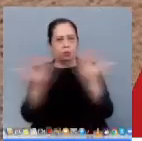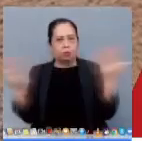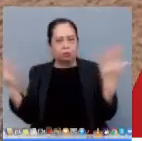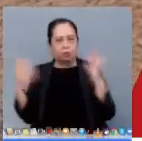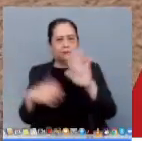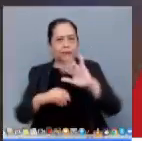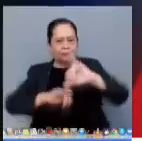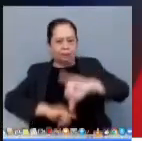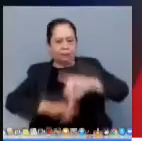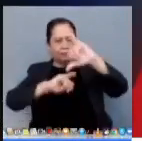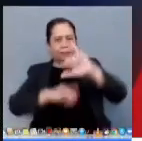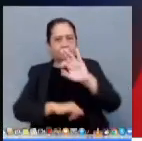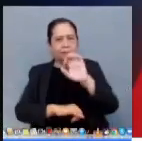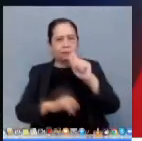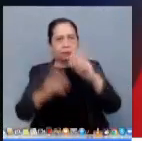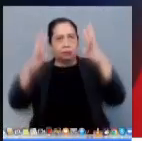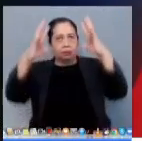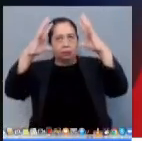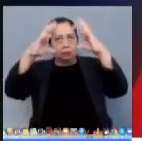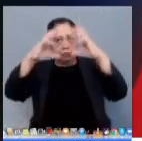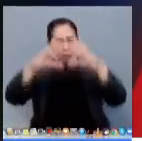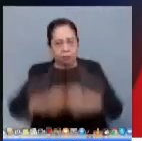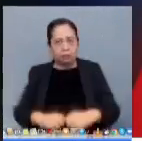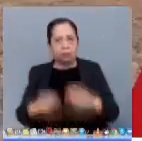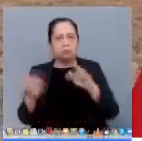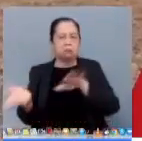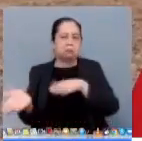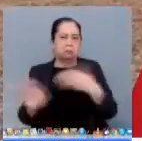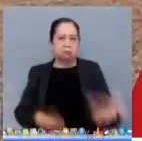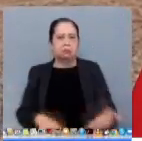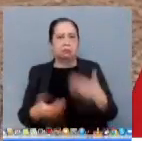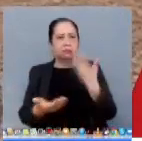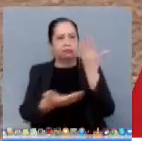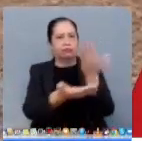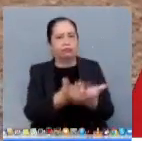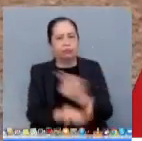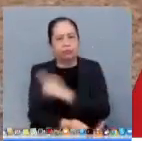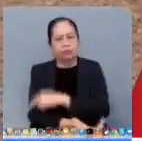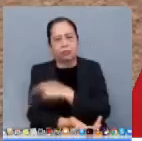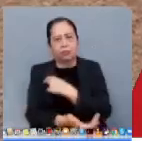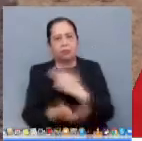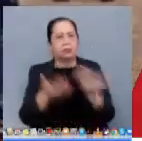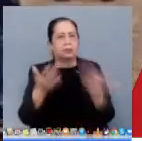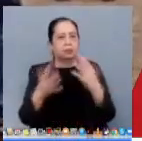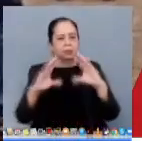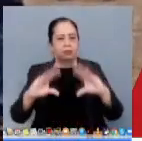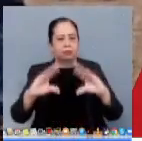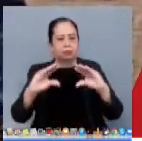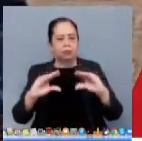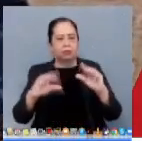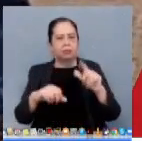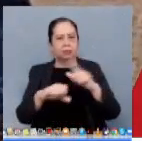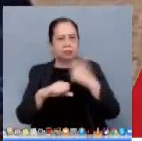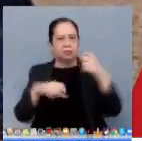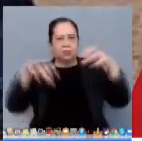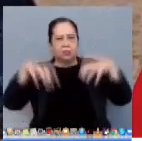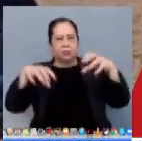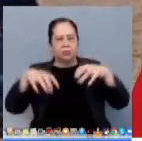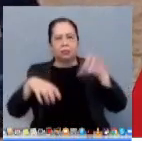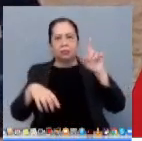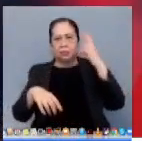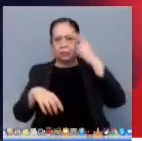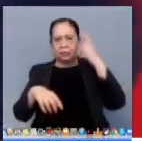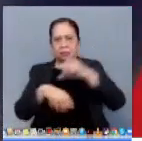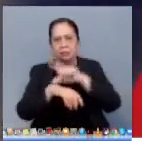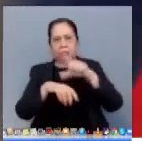ng gumuhong lupa dahil ang arrival sa ospital si Delfano. Posible raw lumambot ang lupa matapos ang pag-ulan na dahilan ng pagguho